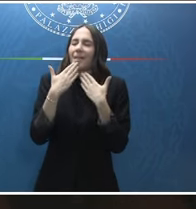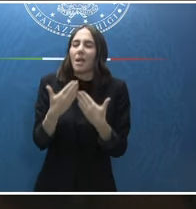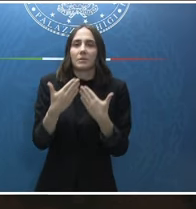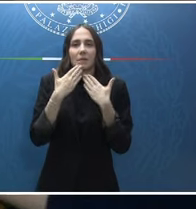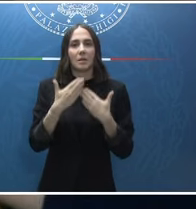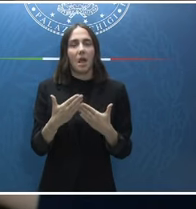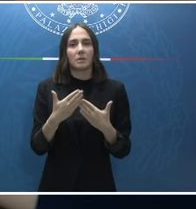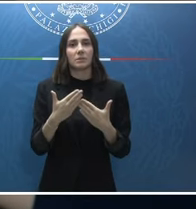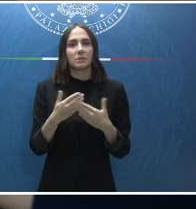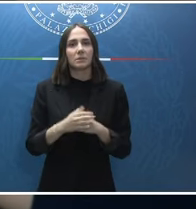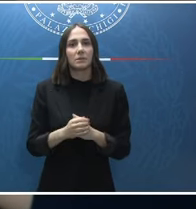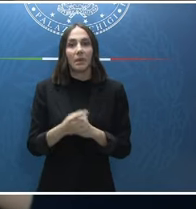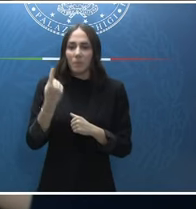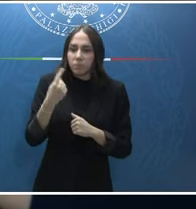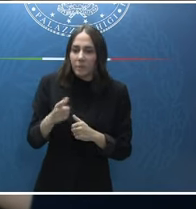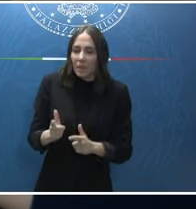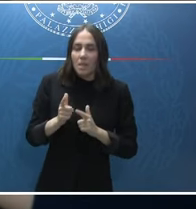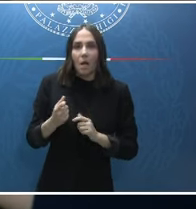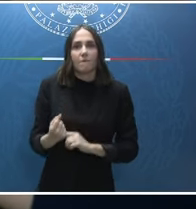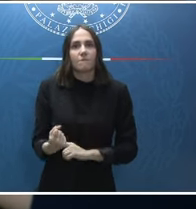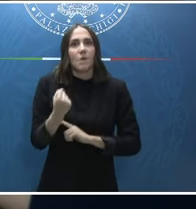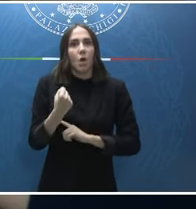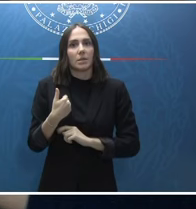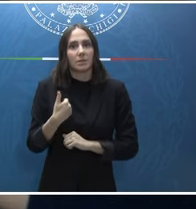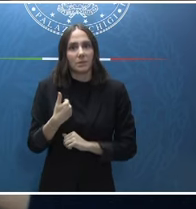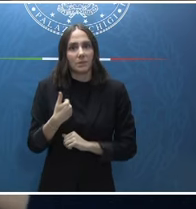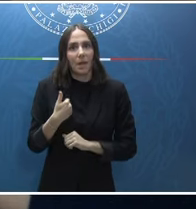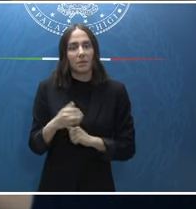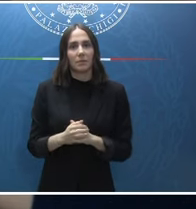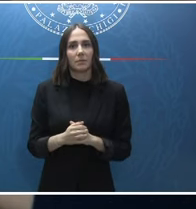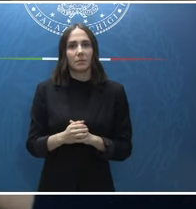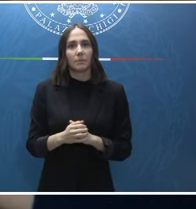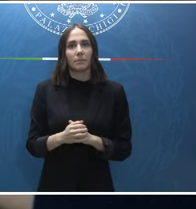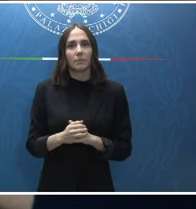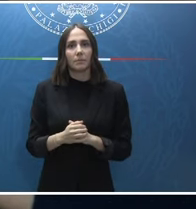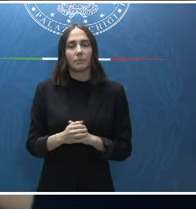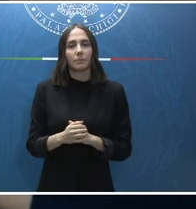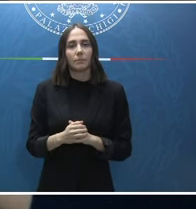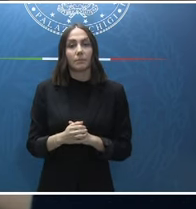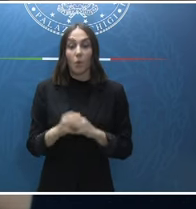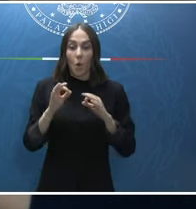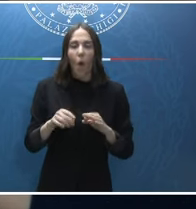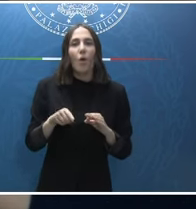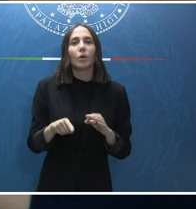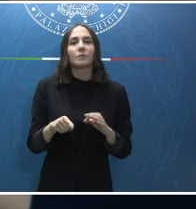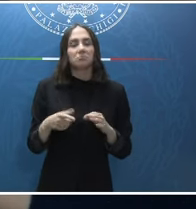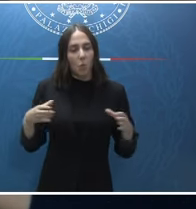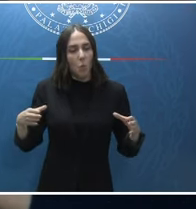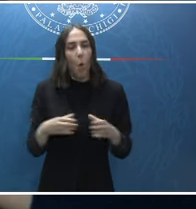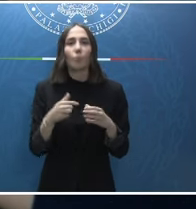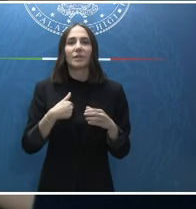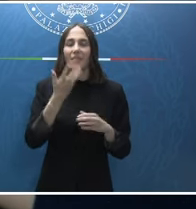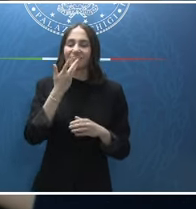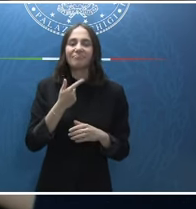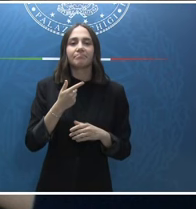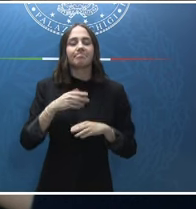tanto forte che mi ha spinto a rendere quanto di buono avevo ricevuto. E così ho deciso di restare in comunità come